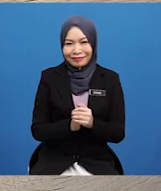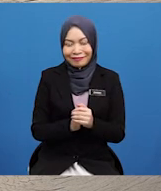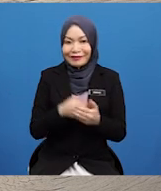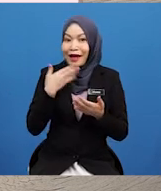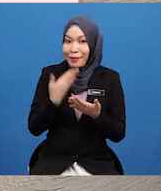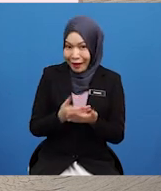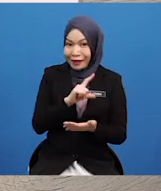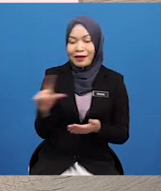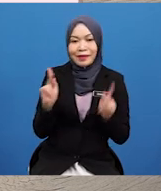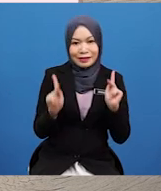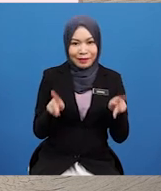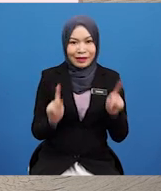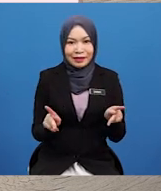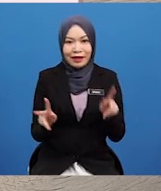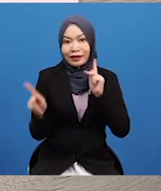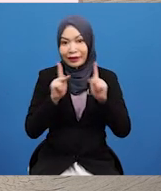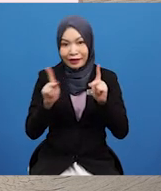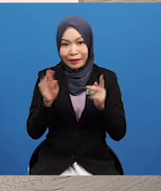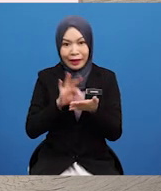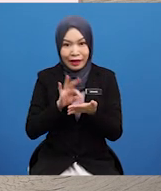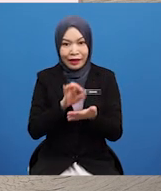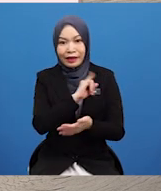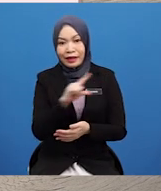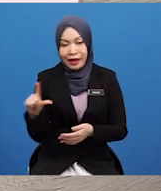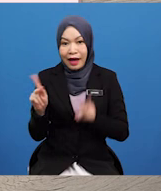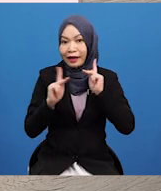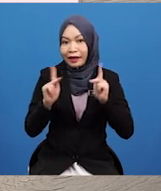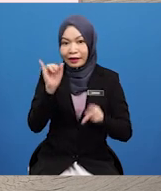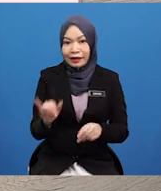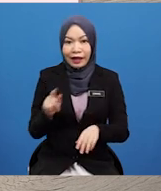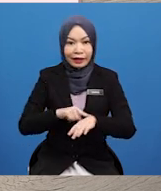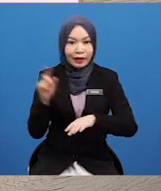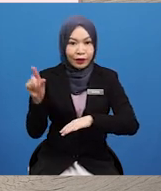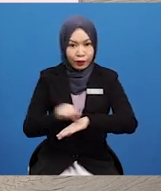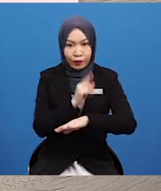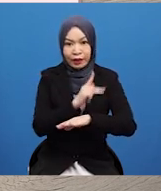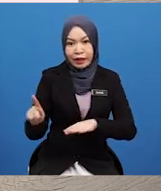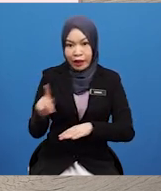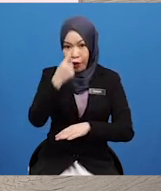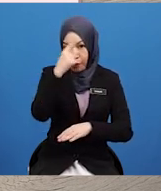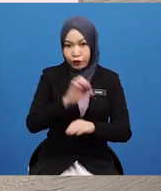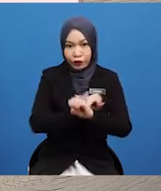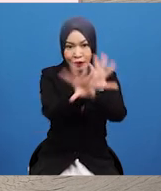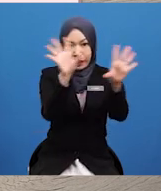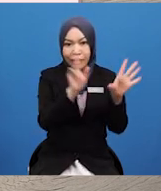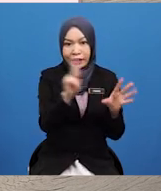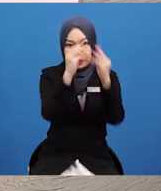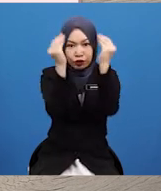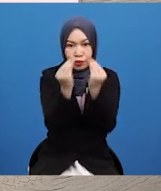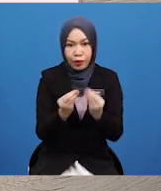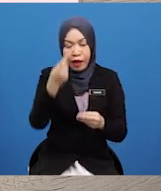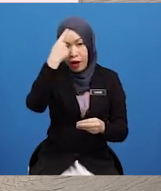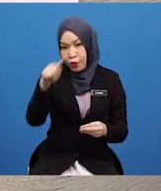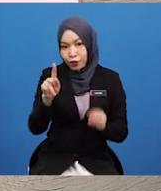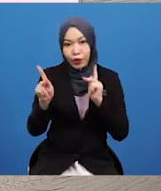Baiklah pelajar-pelajar, kata bilangan ialah kata yang digunakan untuk menerangkan jumlah bagi